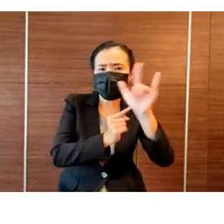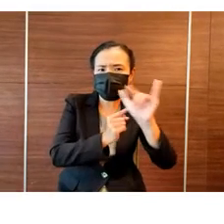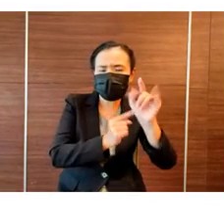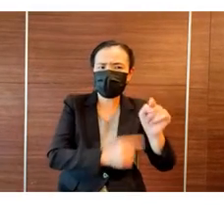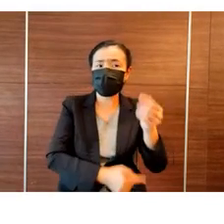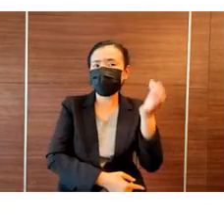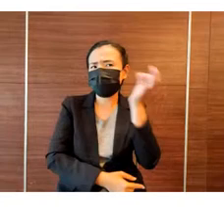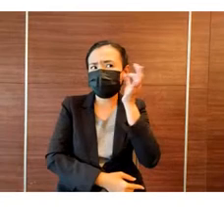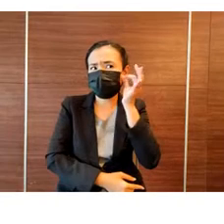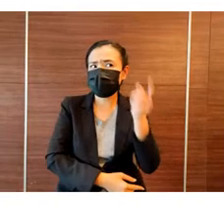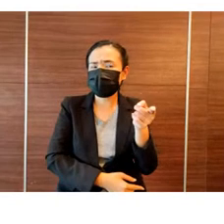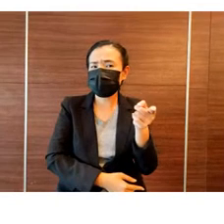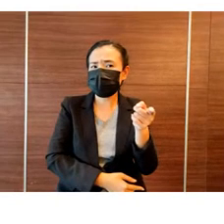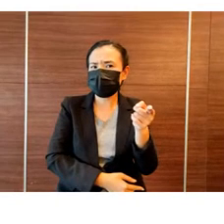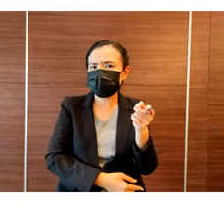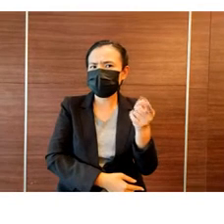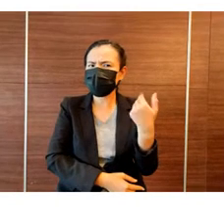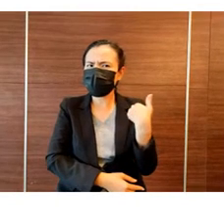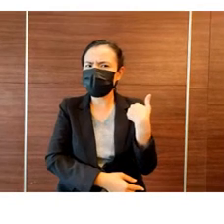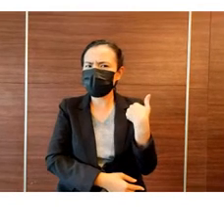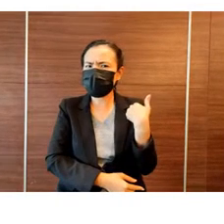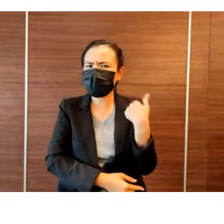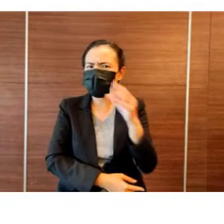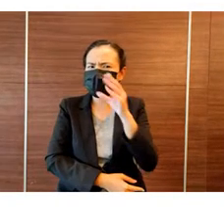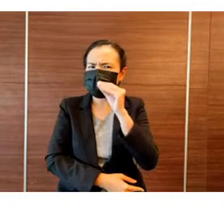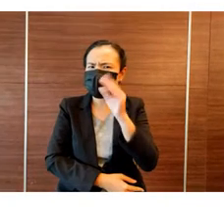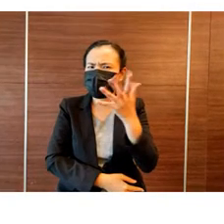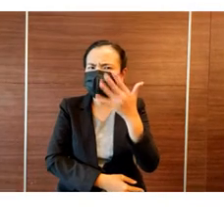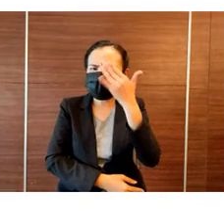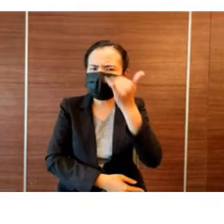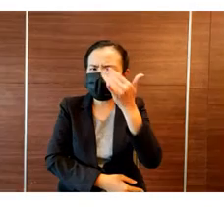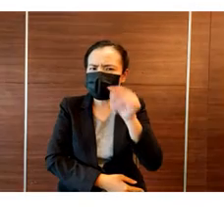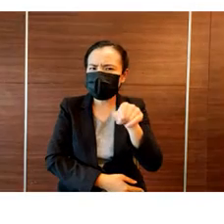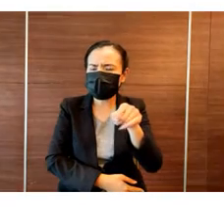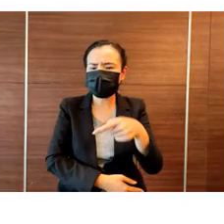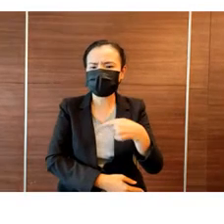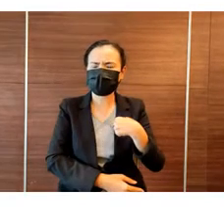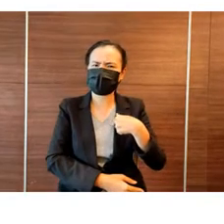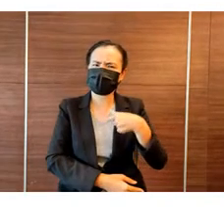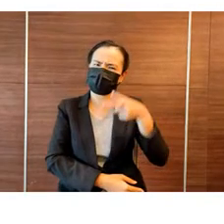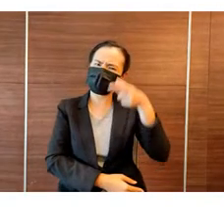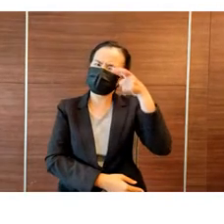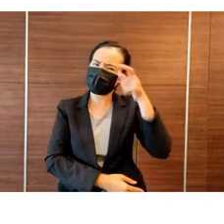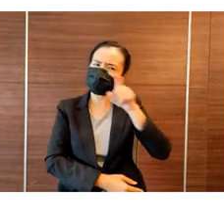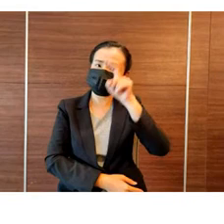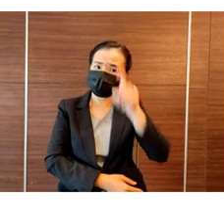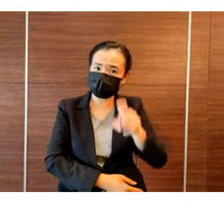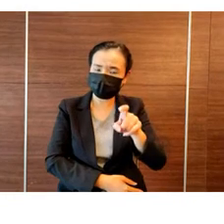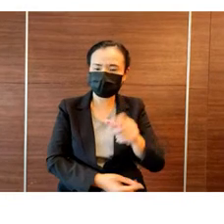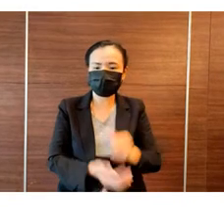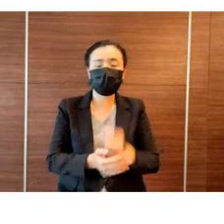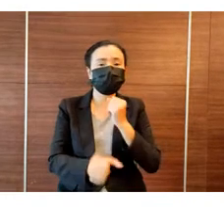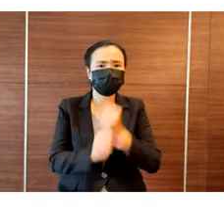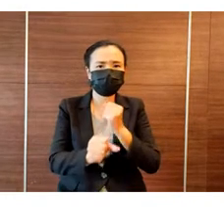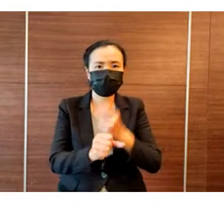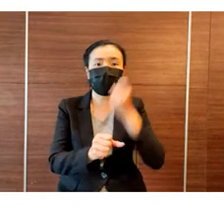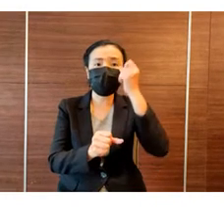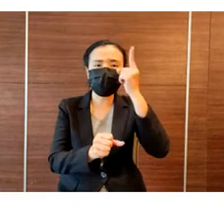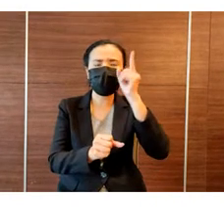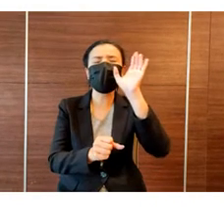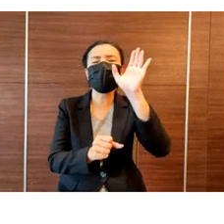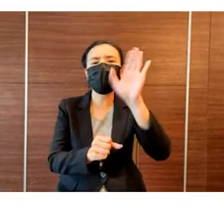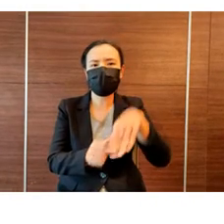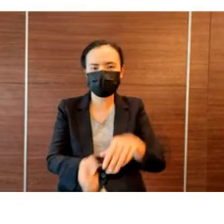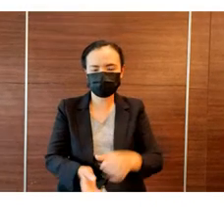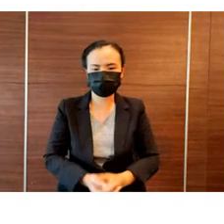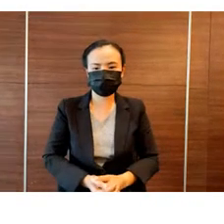แบบมันก็มีตรงนี้ทำไมเขาไม่พูดถึงอ่ะตั้งเอ๊ะมาตั้งนานแล้วแต่สุดท้ายพอมาเราได้มาทำมันก็เลยเข้าใจมากขึ้น